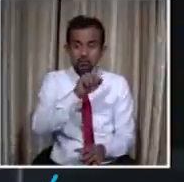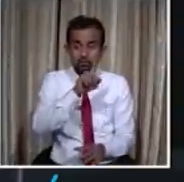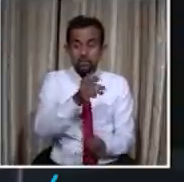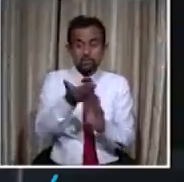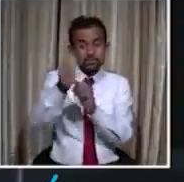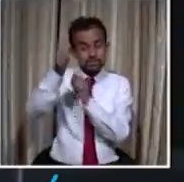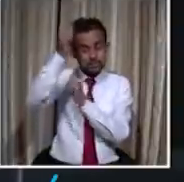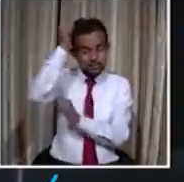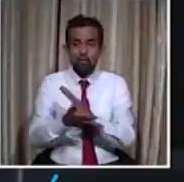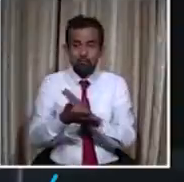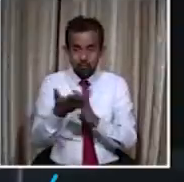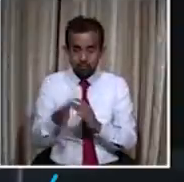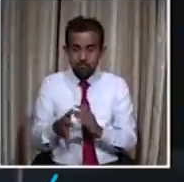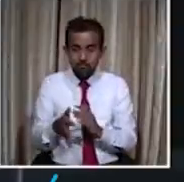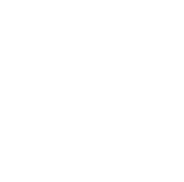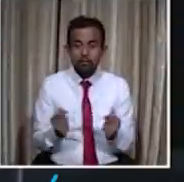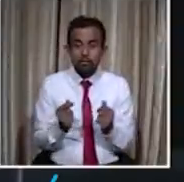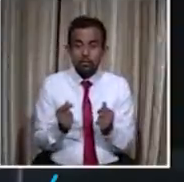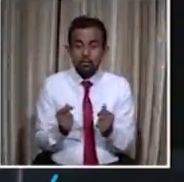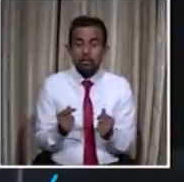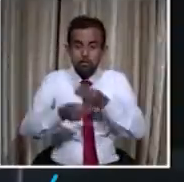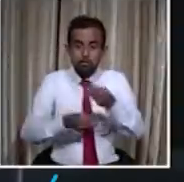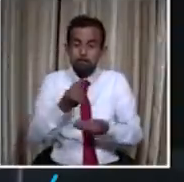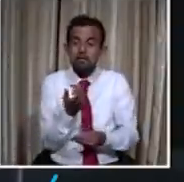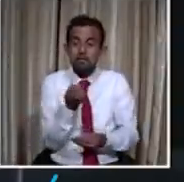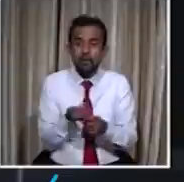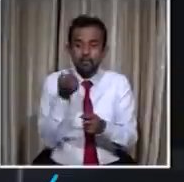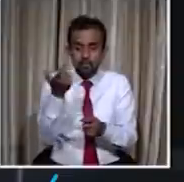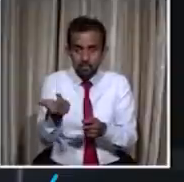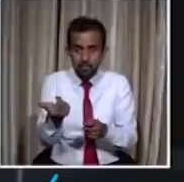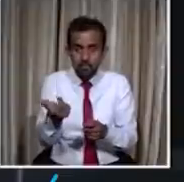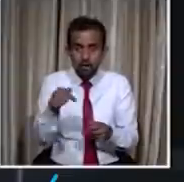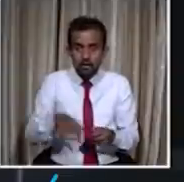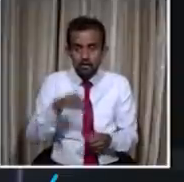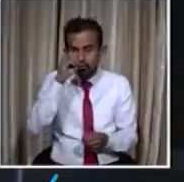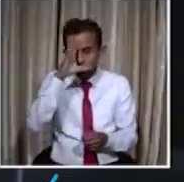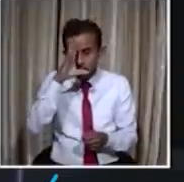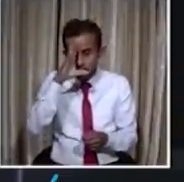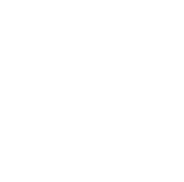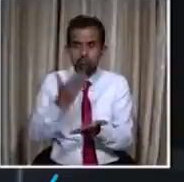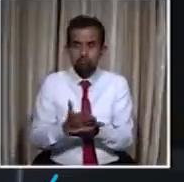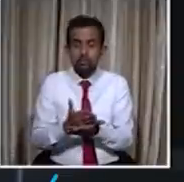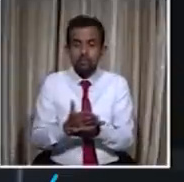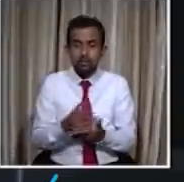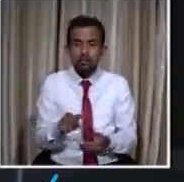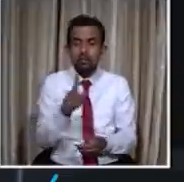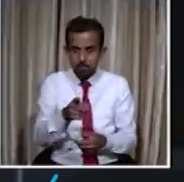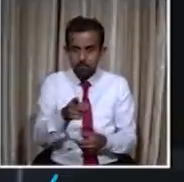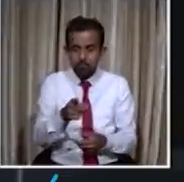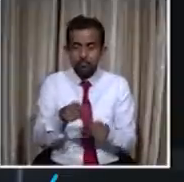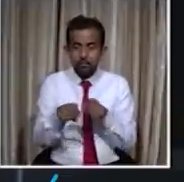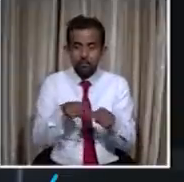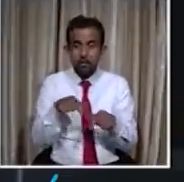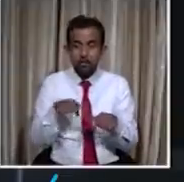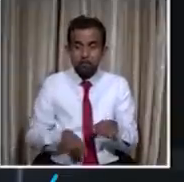කීපයකට පෙර තිබුණු අගයක් තියෙන්නේ. ඒ නිසා අපි වහාම අත්පිට මුදලට ලබා දෙන එකත් අද උදෑසන ඉඳලා අපි නවත්තන්න කියන එක ඔවුන්ට දැනුවත් කළා තියෙනවා.